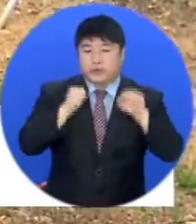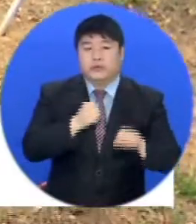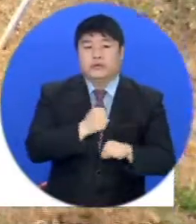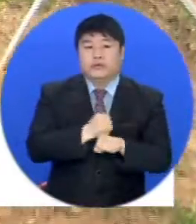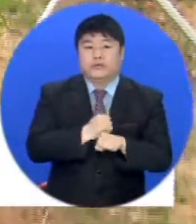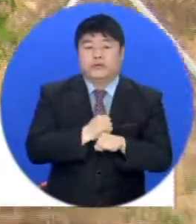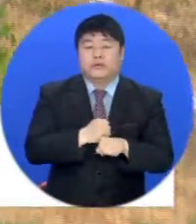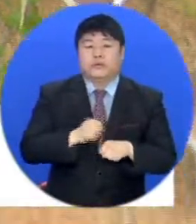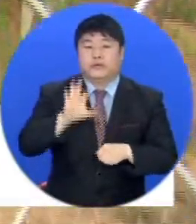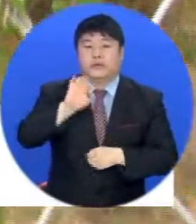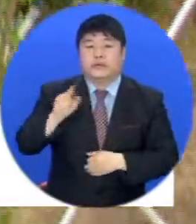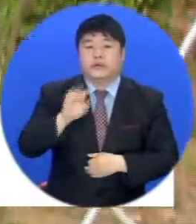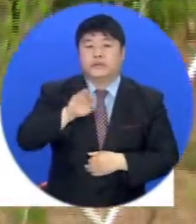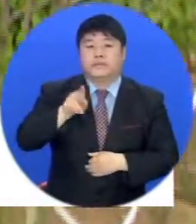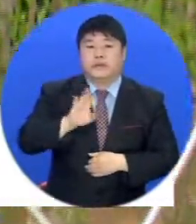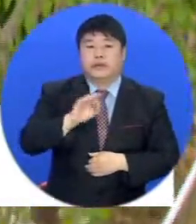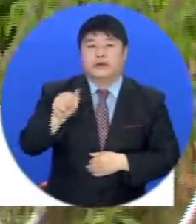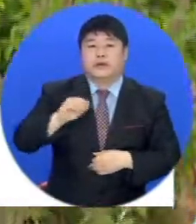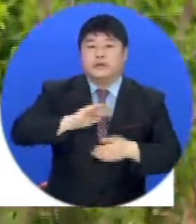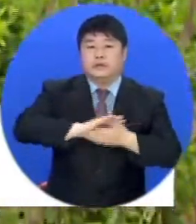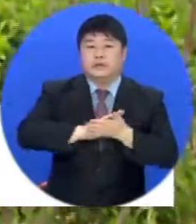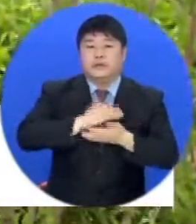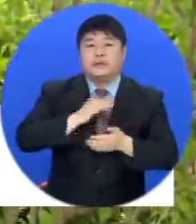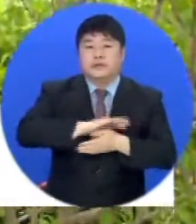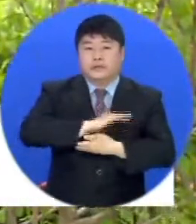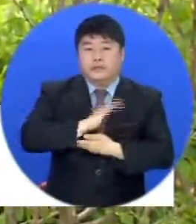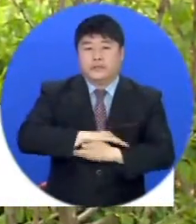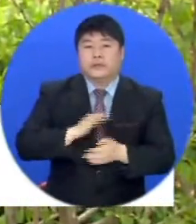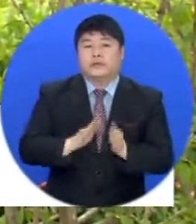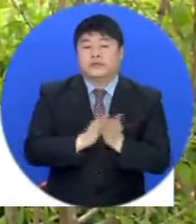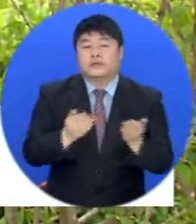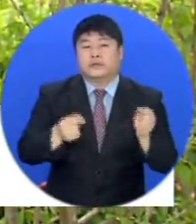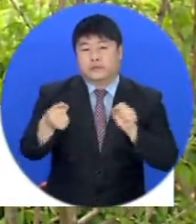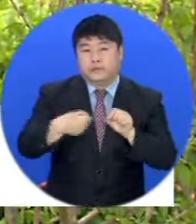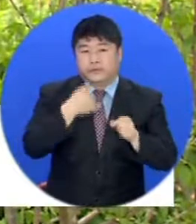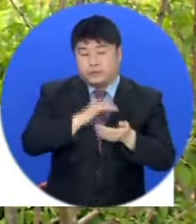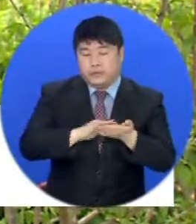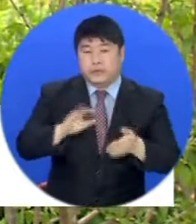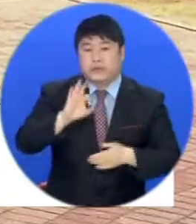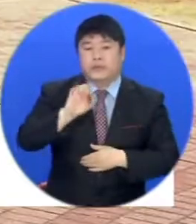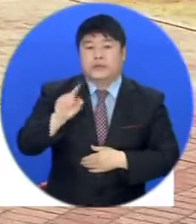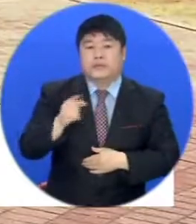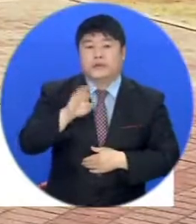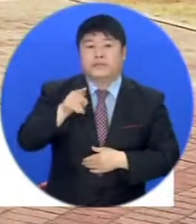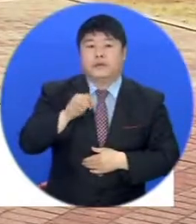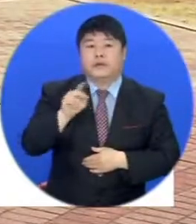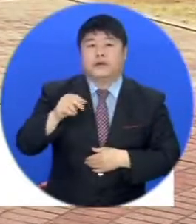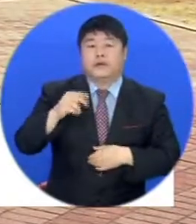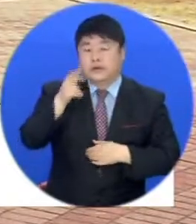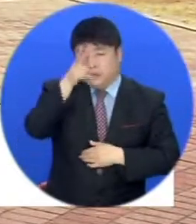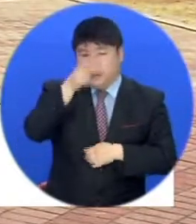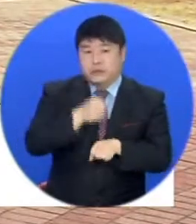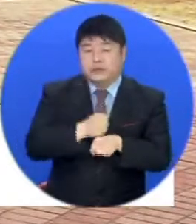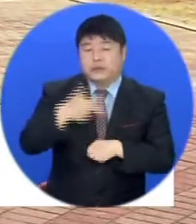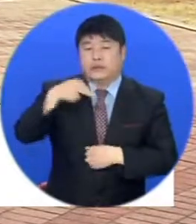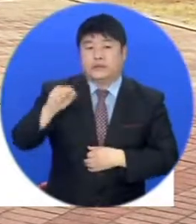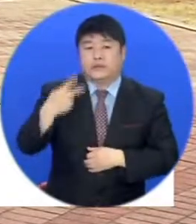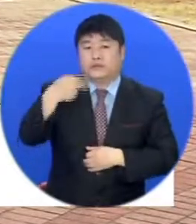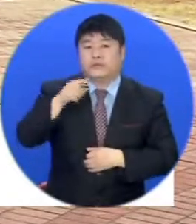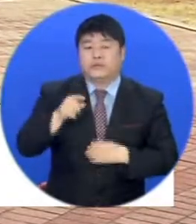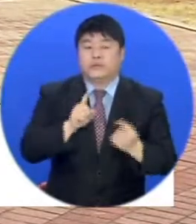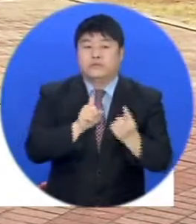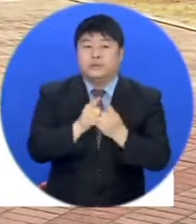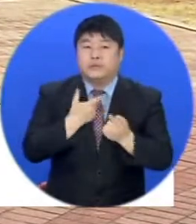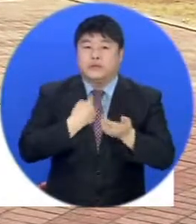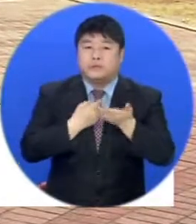안병아 평전이 출간을 앞두고 있습니다. 이 평전에는 안병아 치안감이 전두환 씨의 만남 요청을